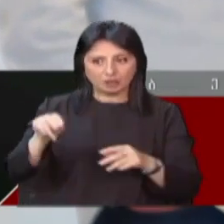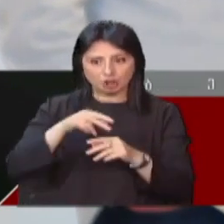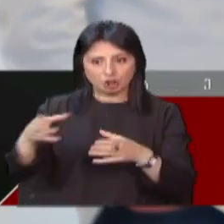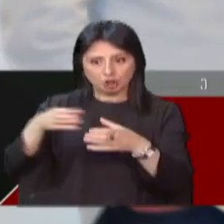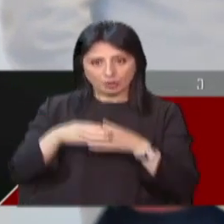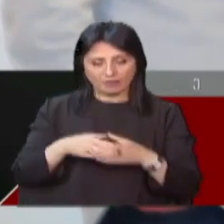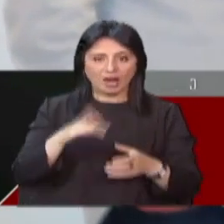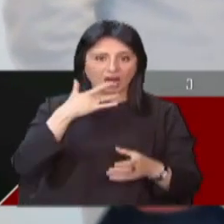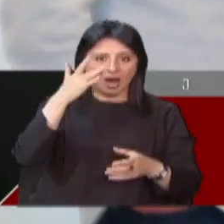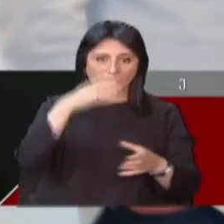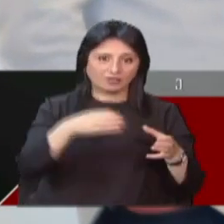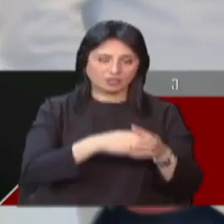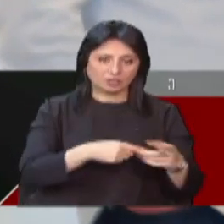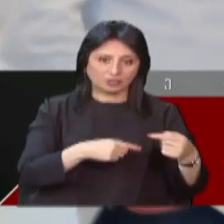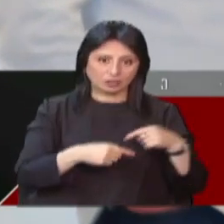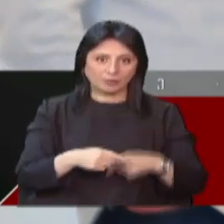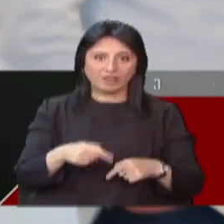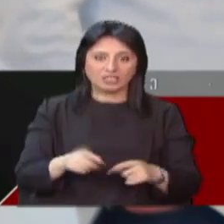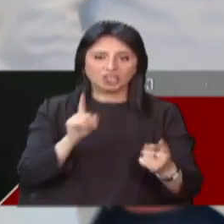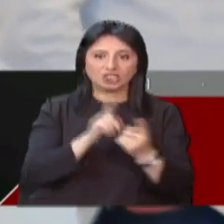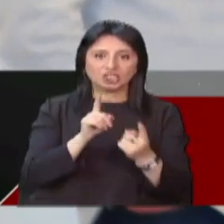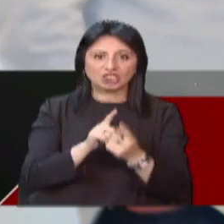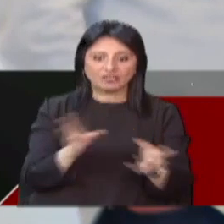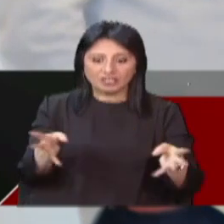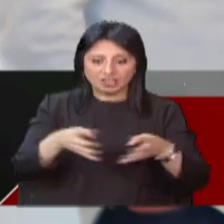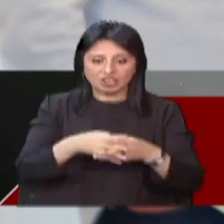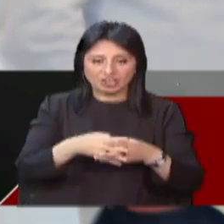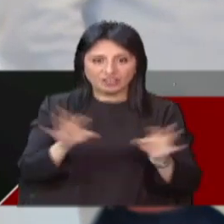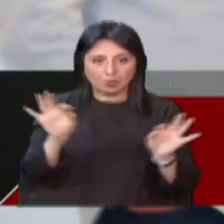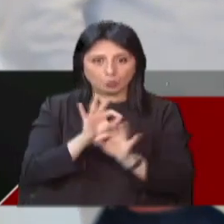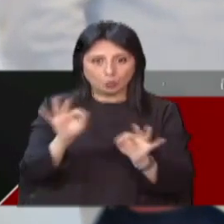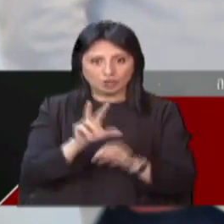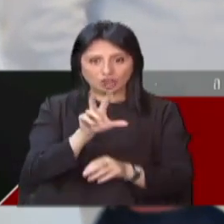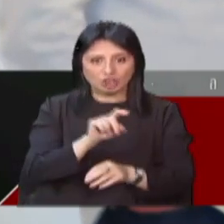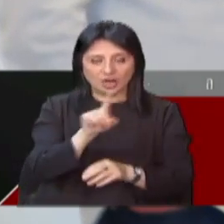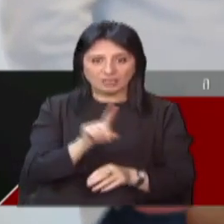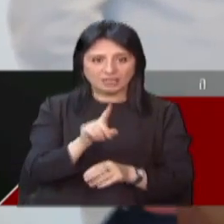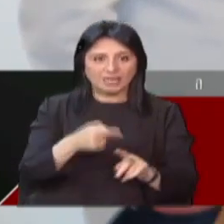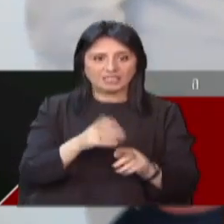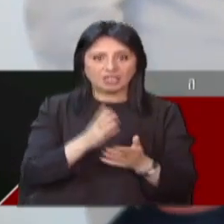სომხეთიდან და ამერიკული შესრულების. Ეს იყო შეხვედრა შერწყმა კლასიკური მუსიკისა და ჯაზის